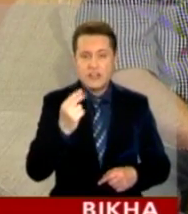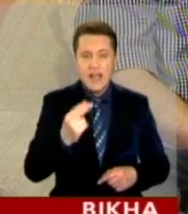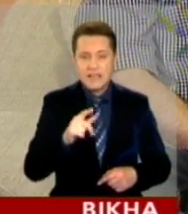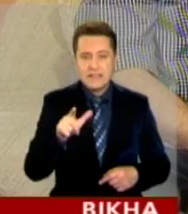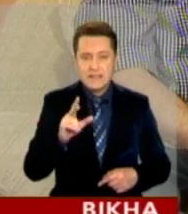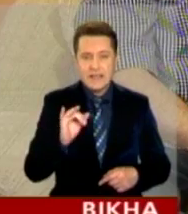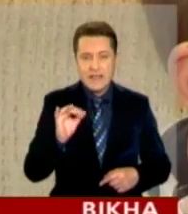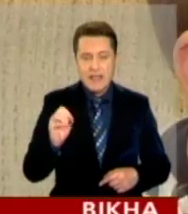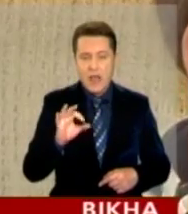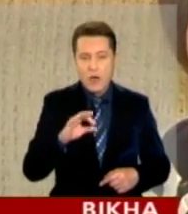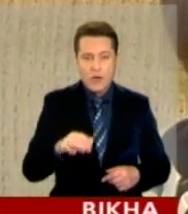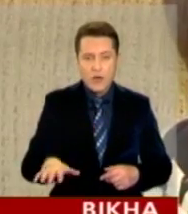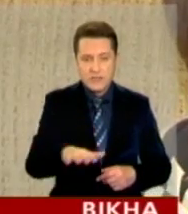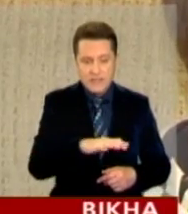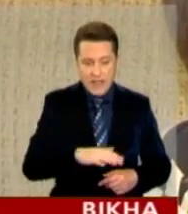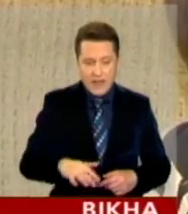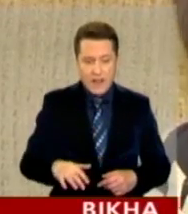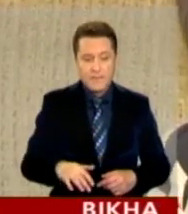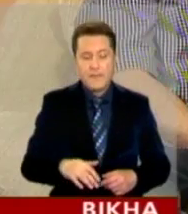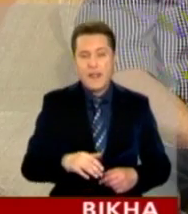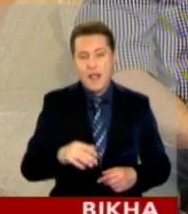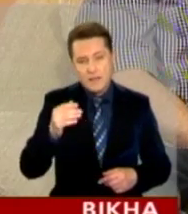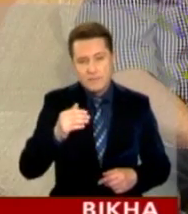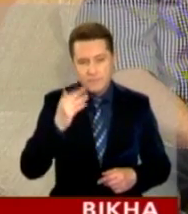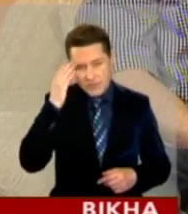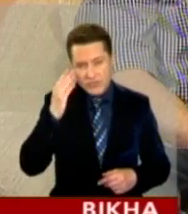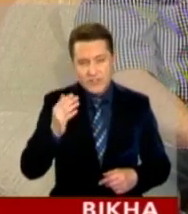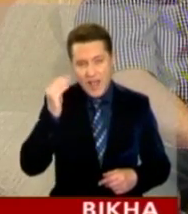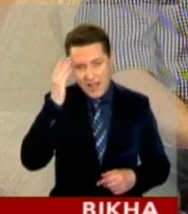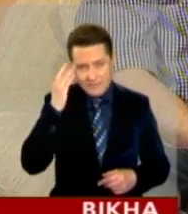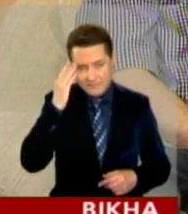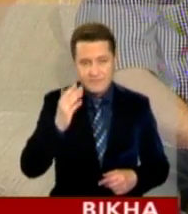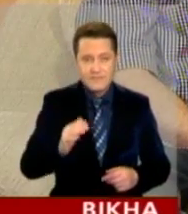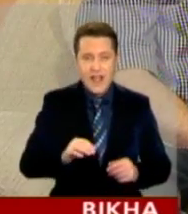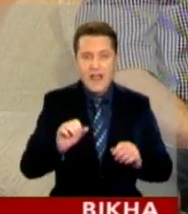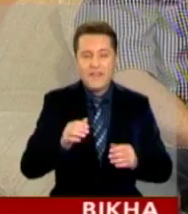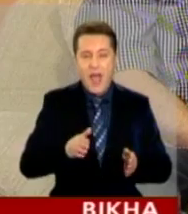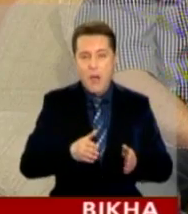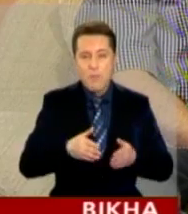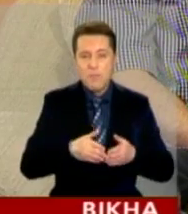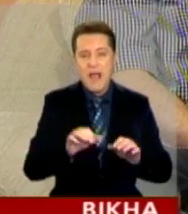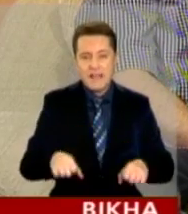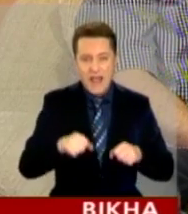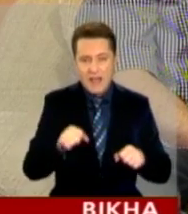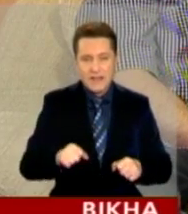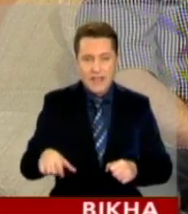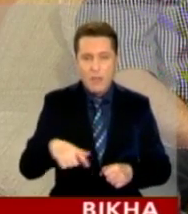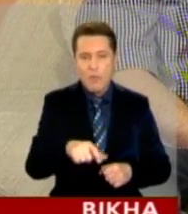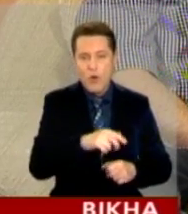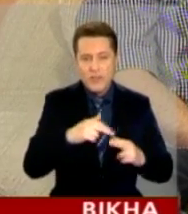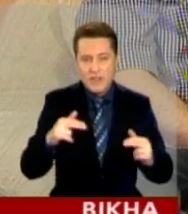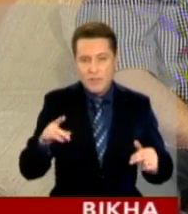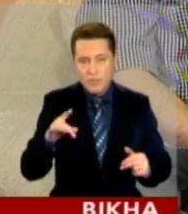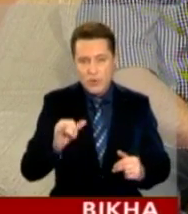воно дуже красиве. Моя мечта – сплавитися на байдарці по Дніпру. Тобто, ну, можна взнати Україну, Україна огромна, інтересна і